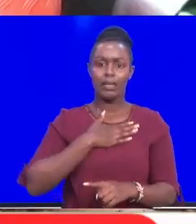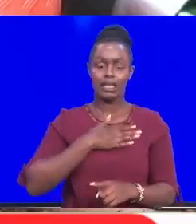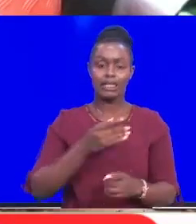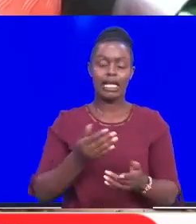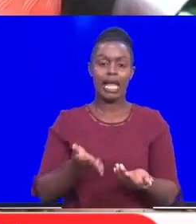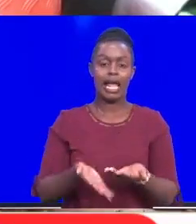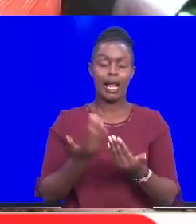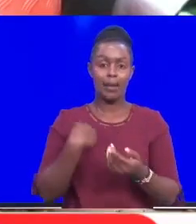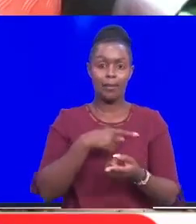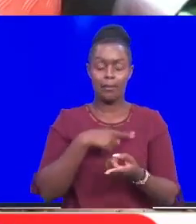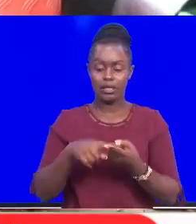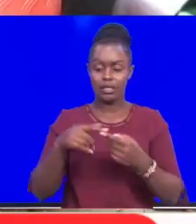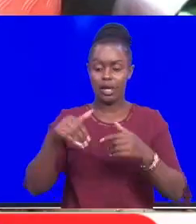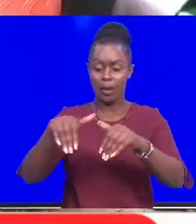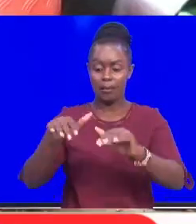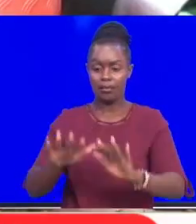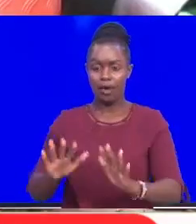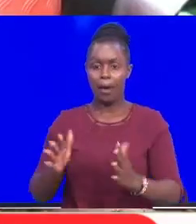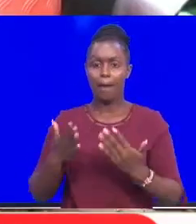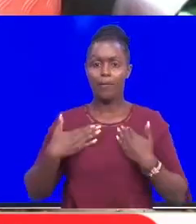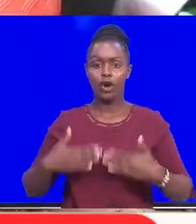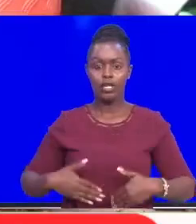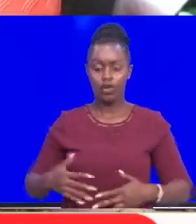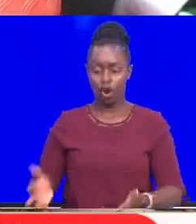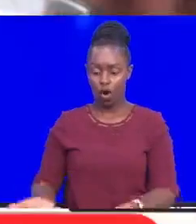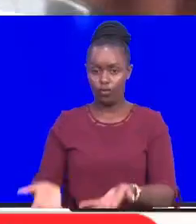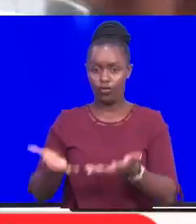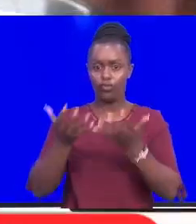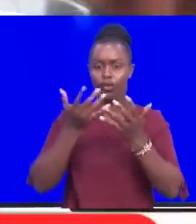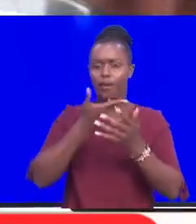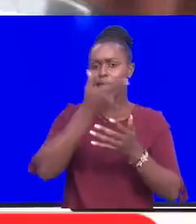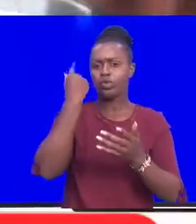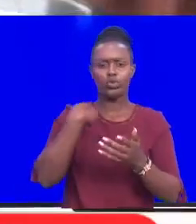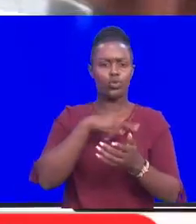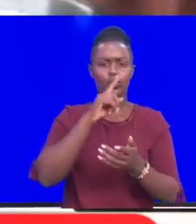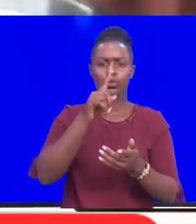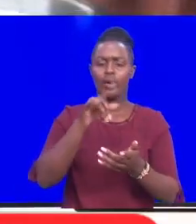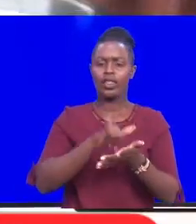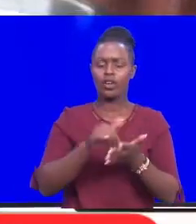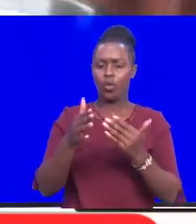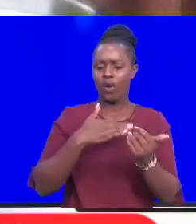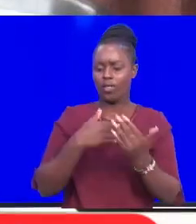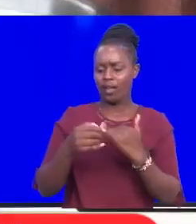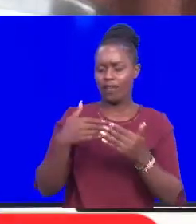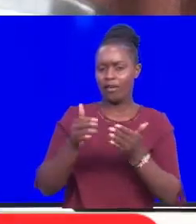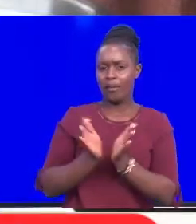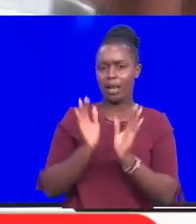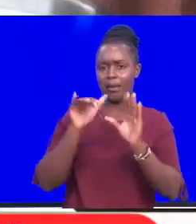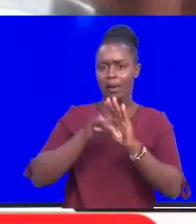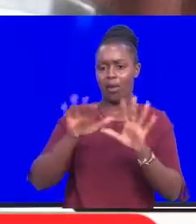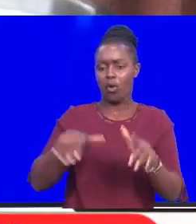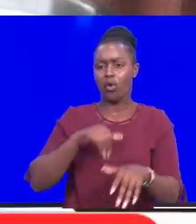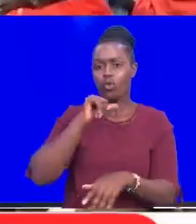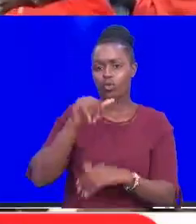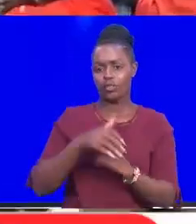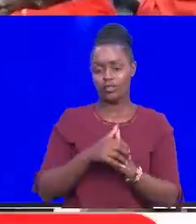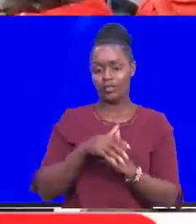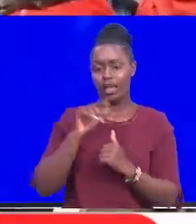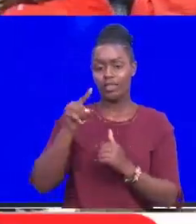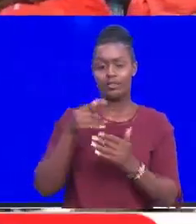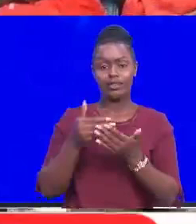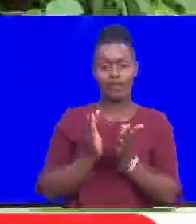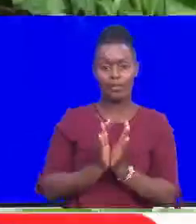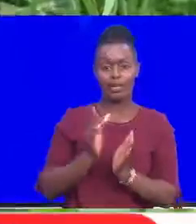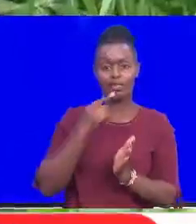hii mwili hapa, njua tunjui ni mukami tulisika ama si mukami. Familia hii inapopambana kukitegua kitendawili hiki, kwa